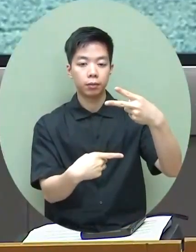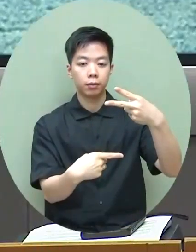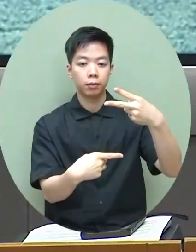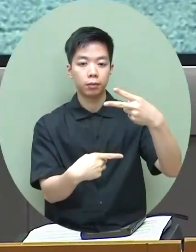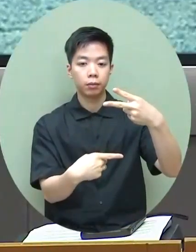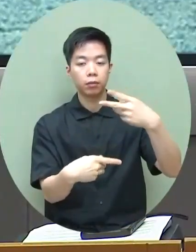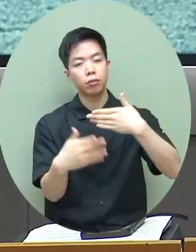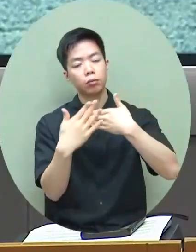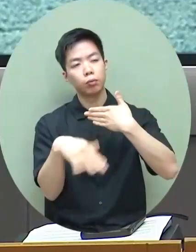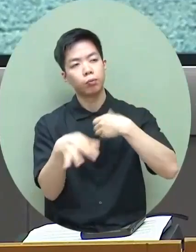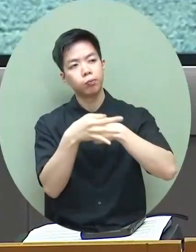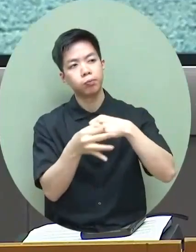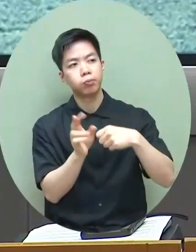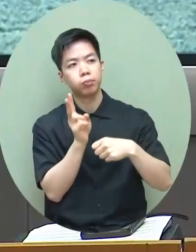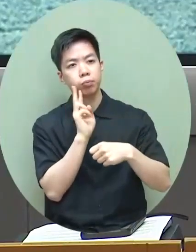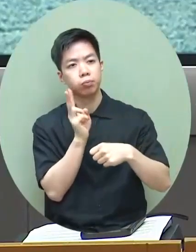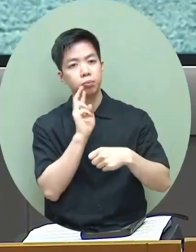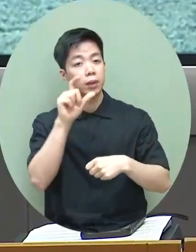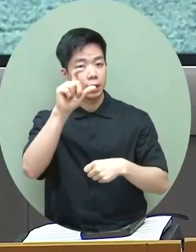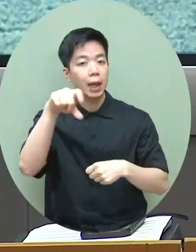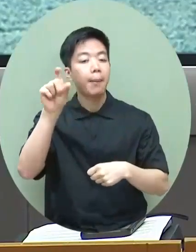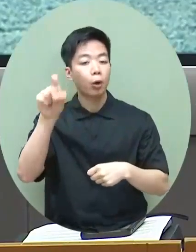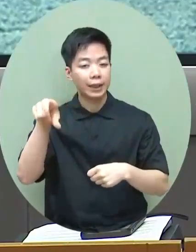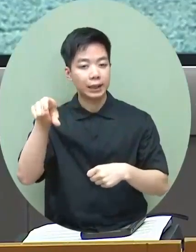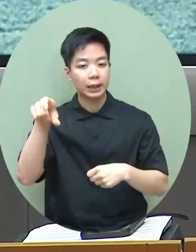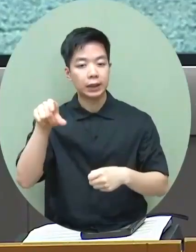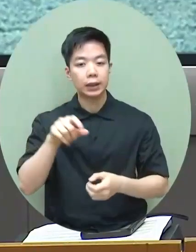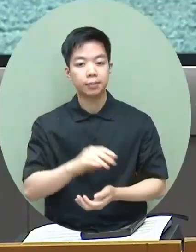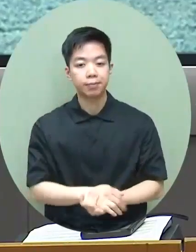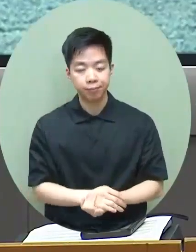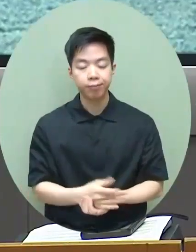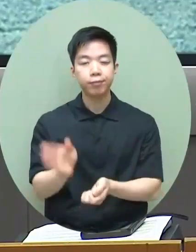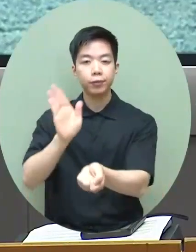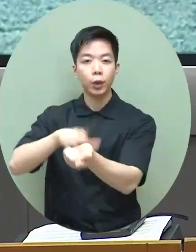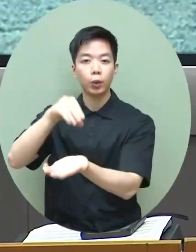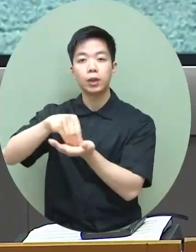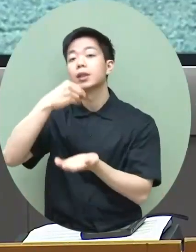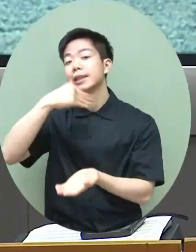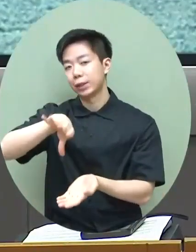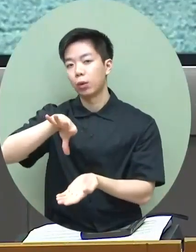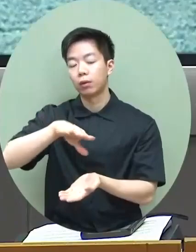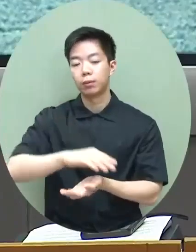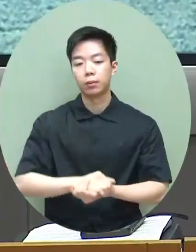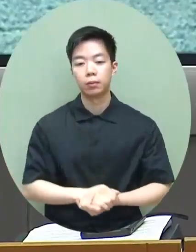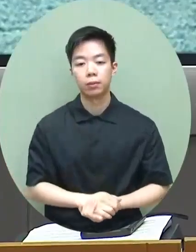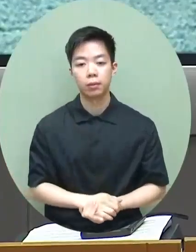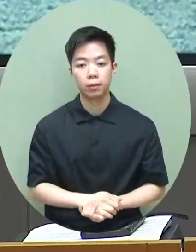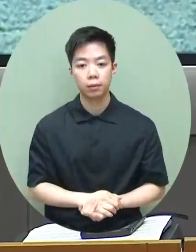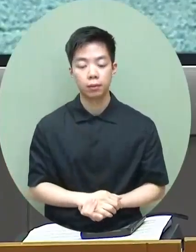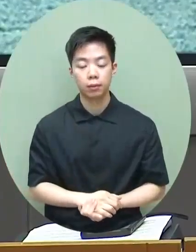爾就是確診過的。那他後來就已經是